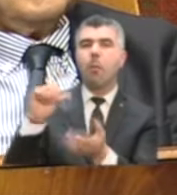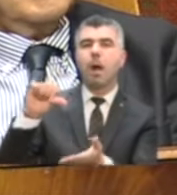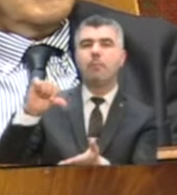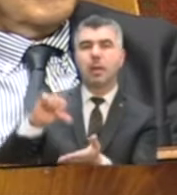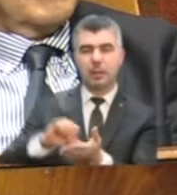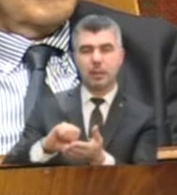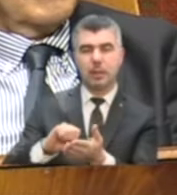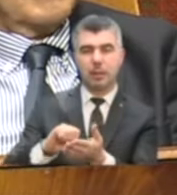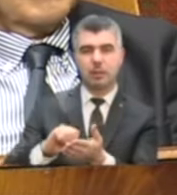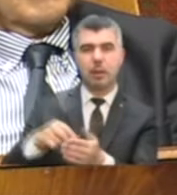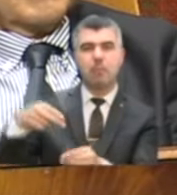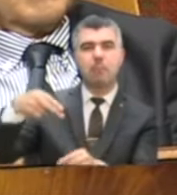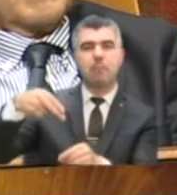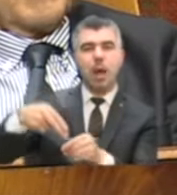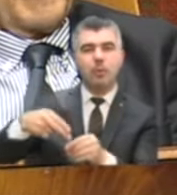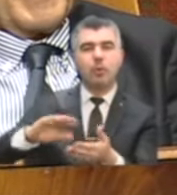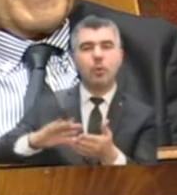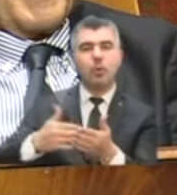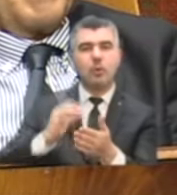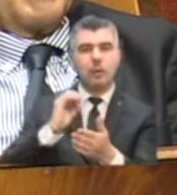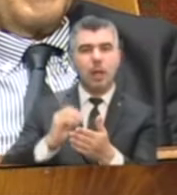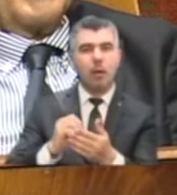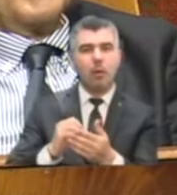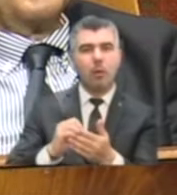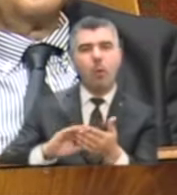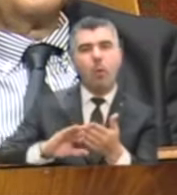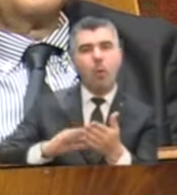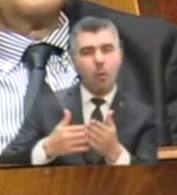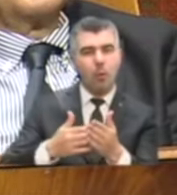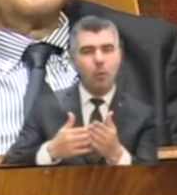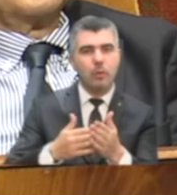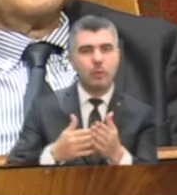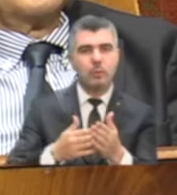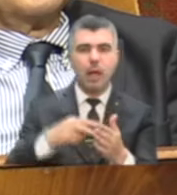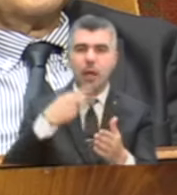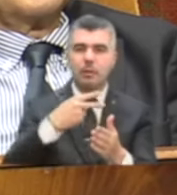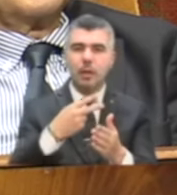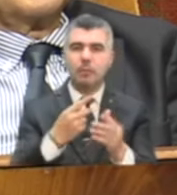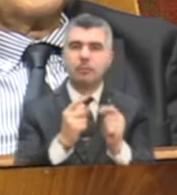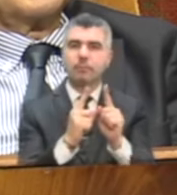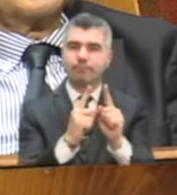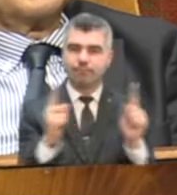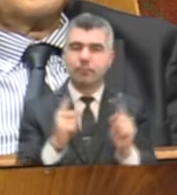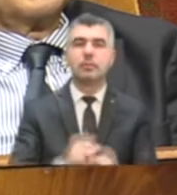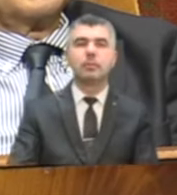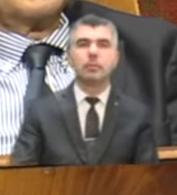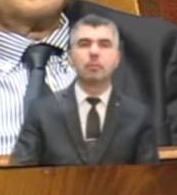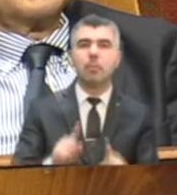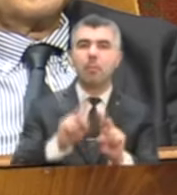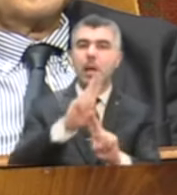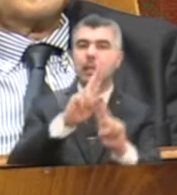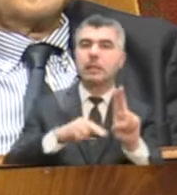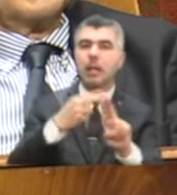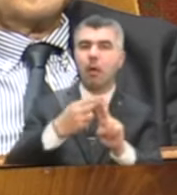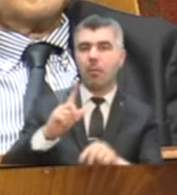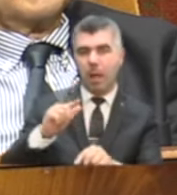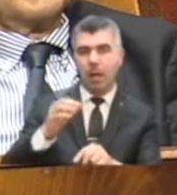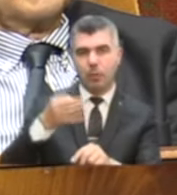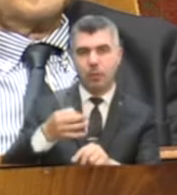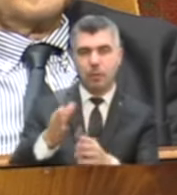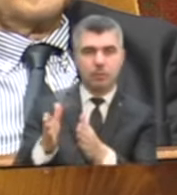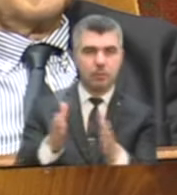التكلفة والإشاعات الكبيرة اللي تدور حول الموضوع، هل من إجابة في هذا الإطار؟ شكرا